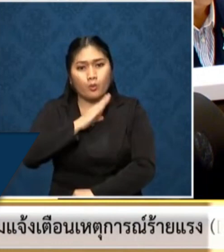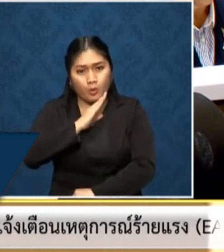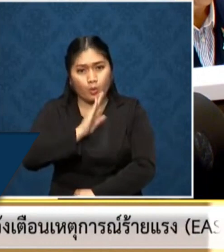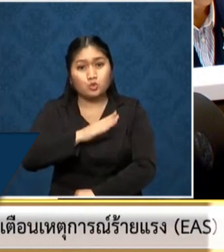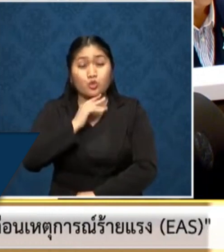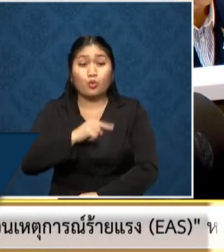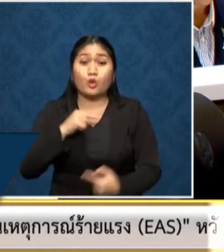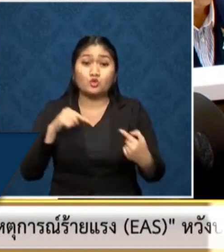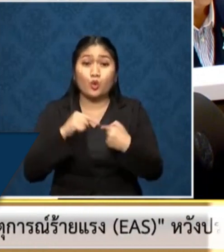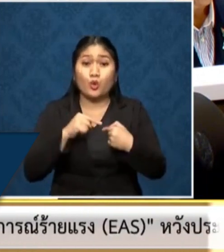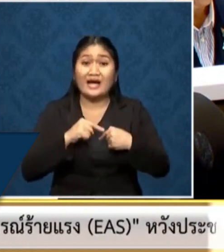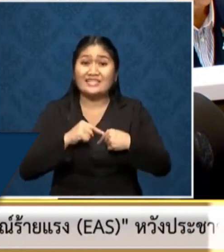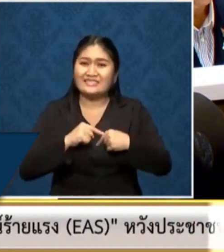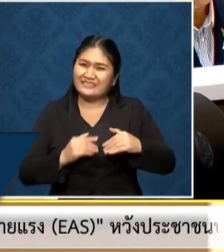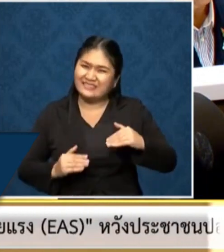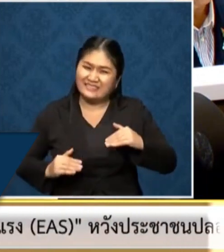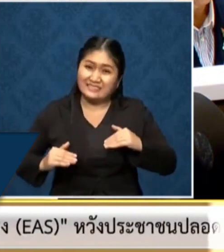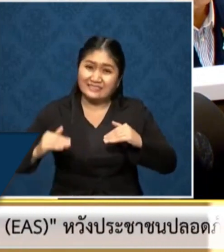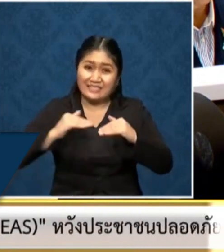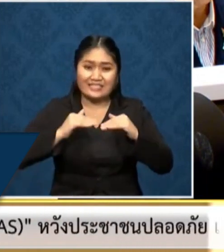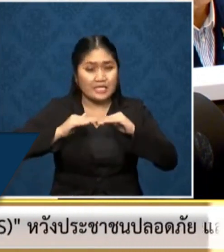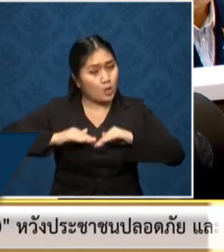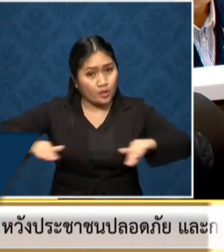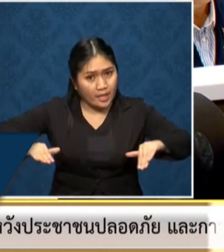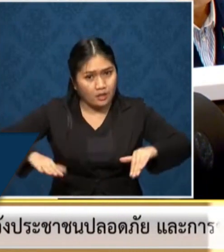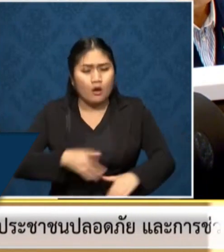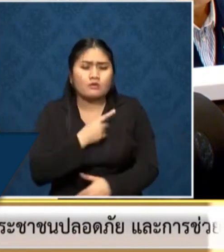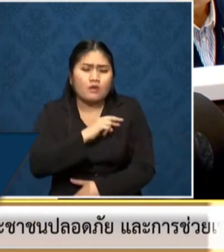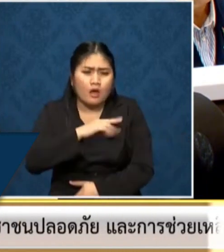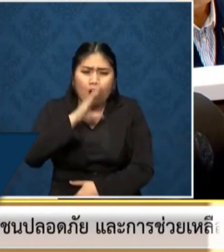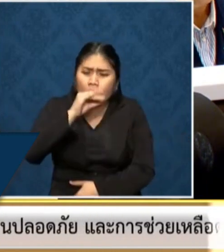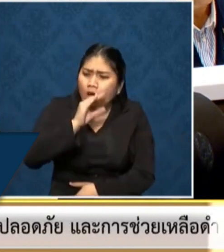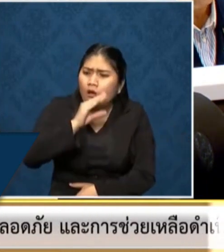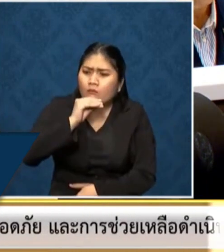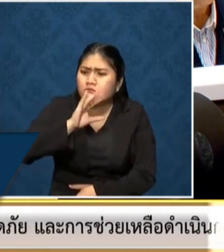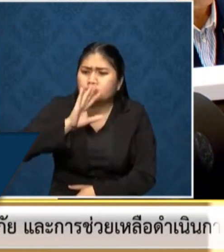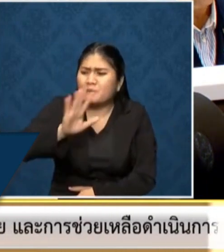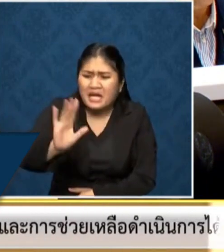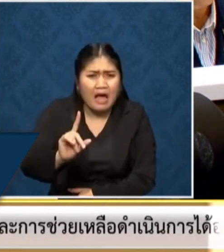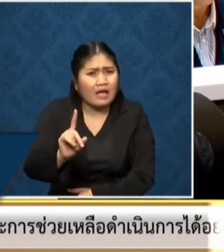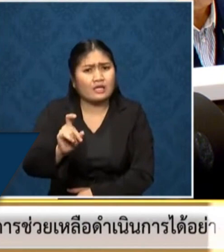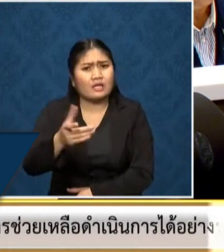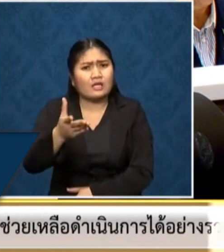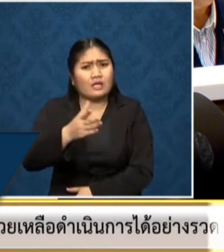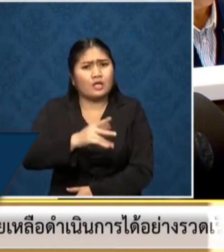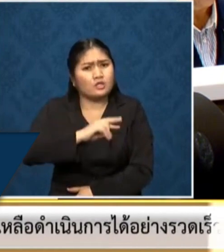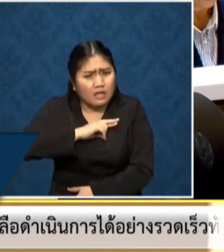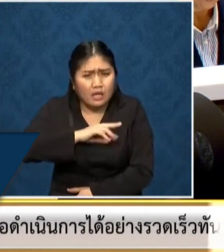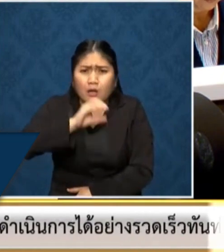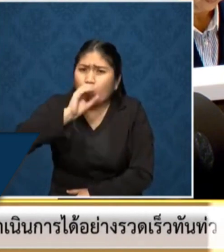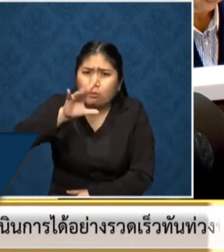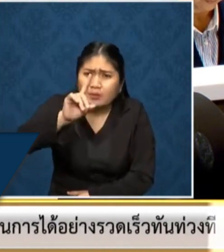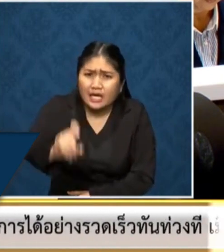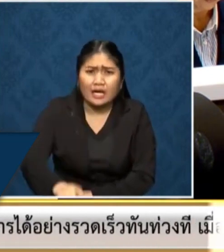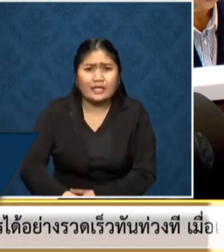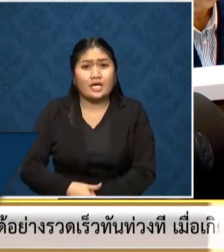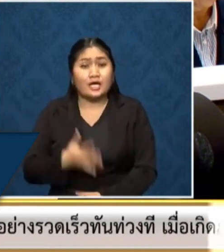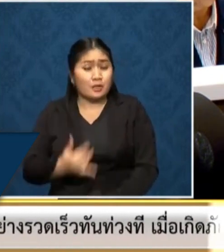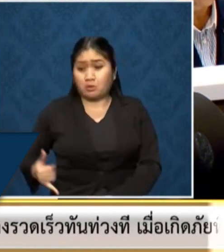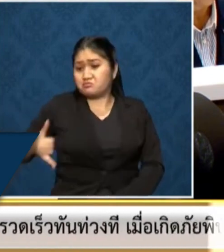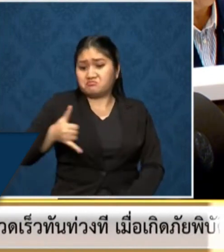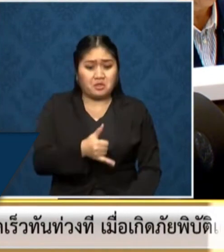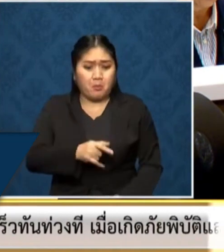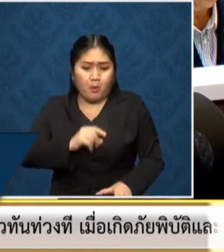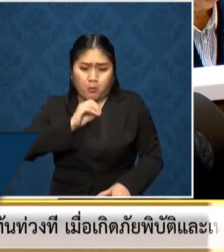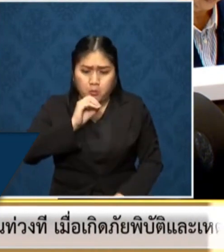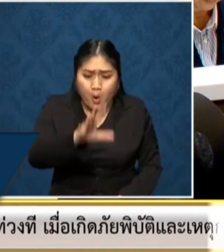เราพูดถงสิงที่เด็กเขาพใตวเขาเองไม่ได้ครัเขาพูดในตัวเขาเอง เขาไม่สามารถมายืนพูดในสภายแ